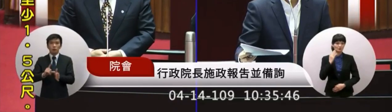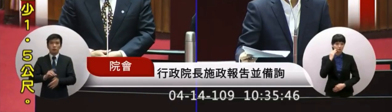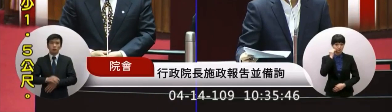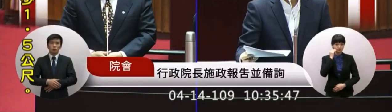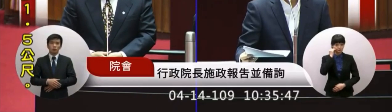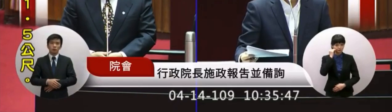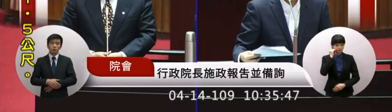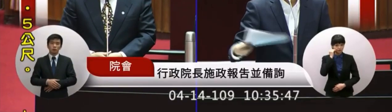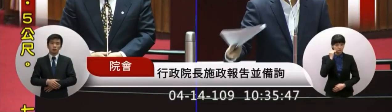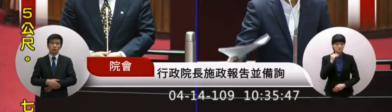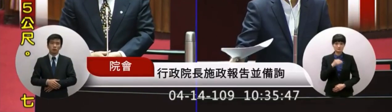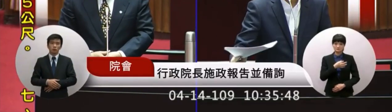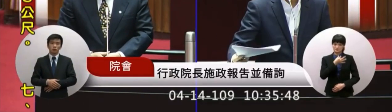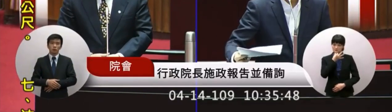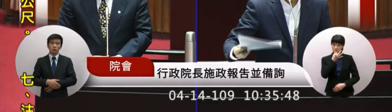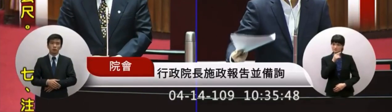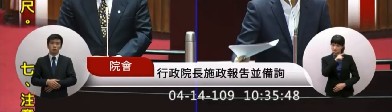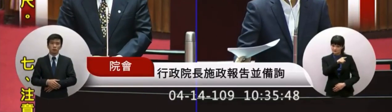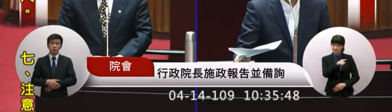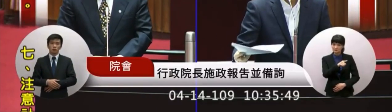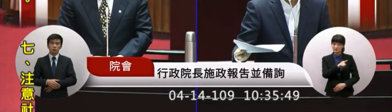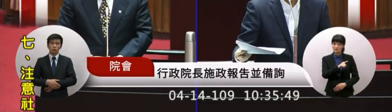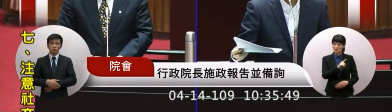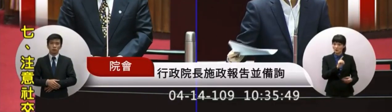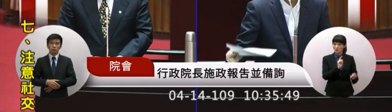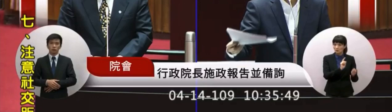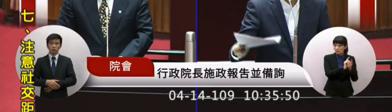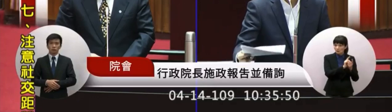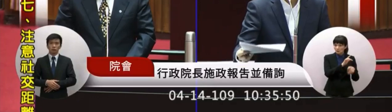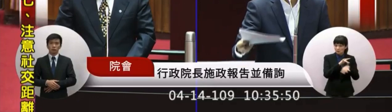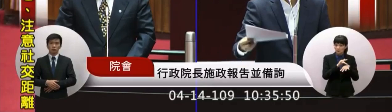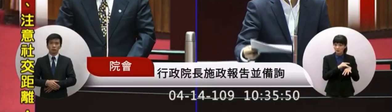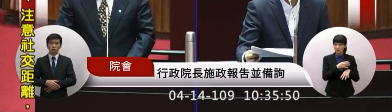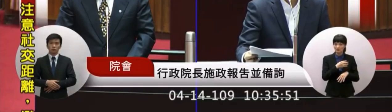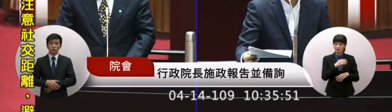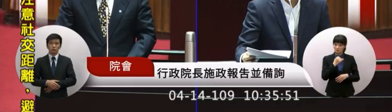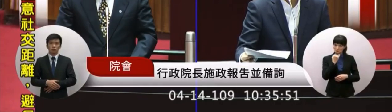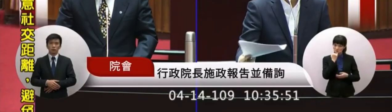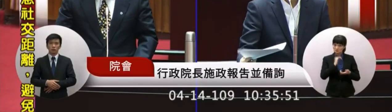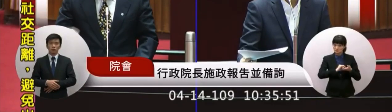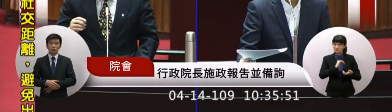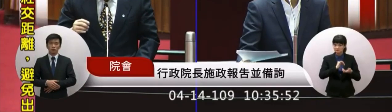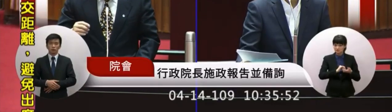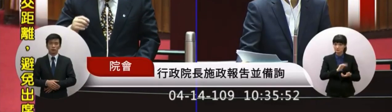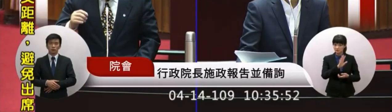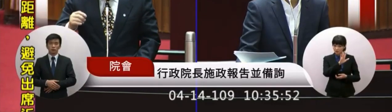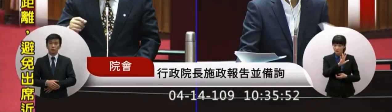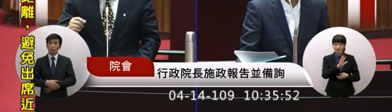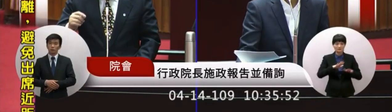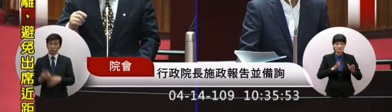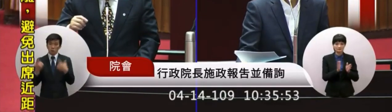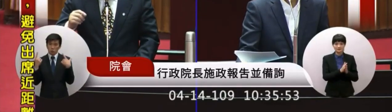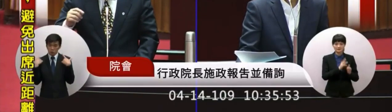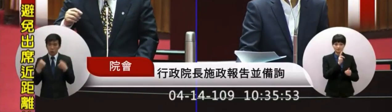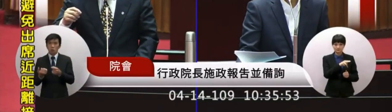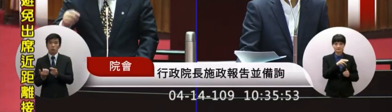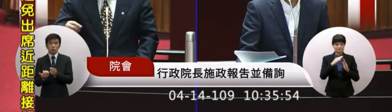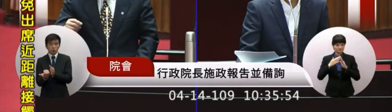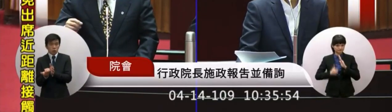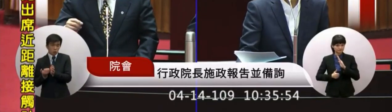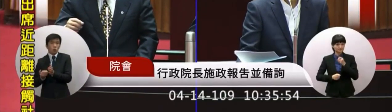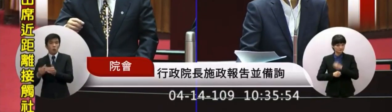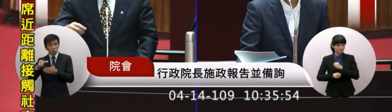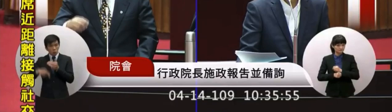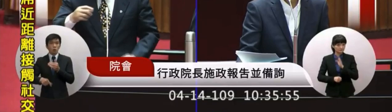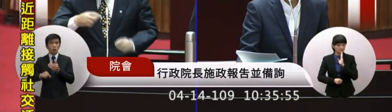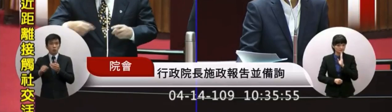有可能接触过的，做疫调之后，就先把他隔离，让他居家上班。就这样 子。因为我们本来就建立了居家上班的制